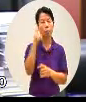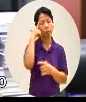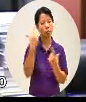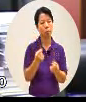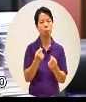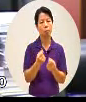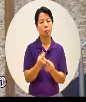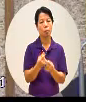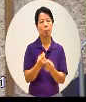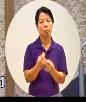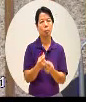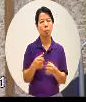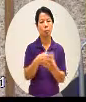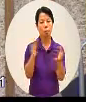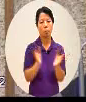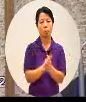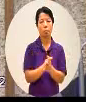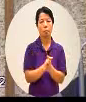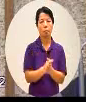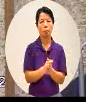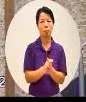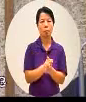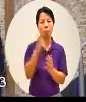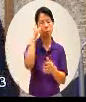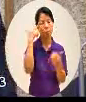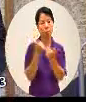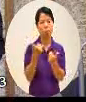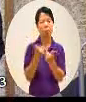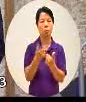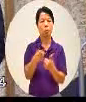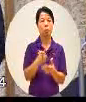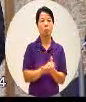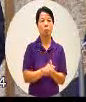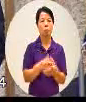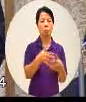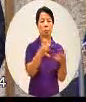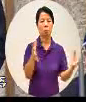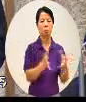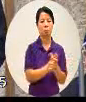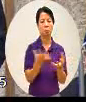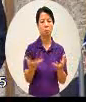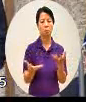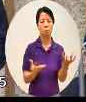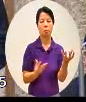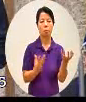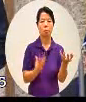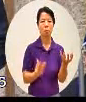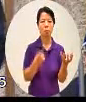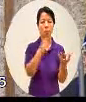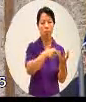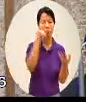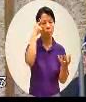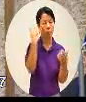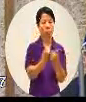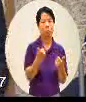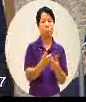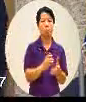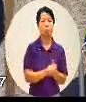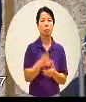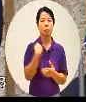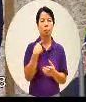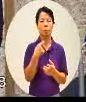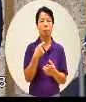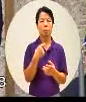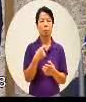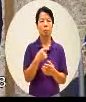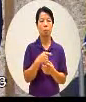基本上大部分的意见都是不支持，这个是没有错。 你回答还很文绉绉，明明个答两个